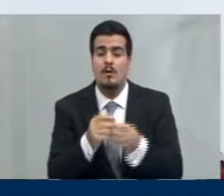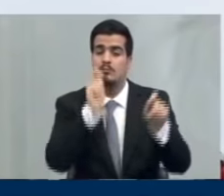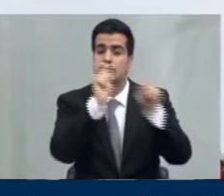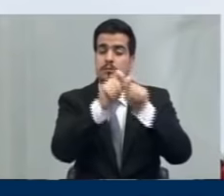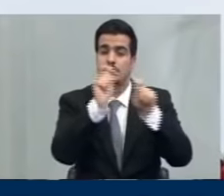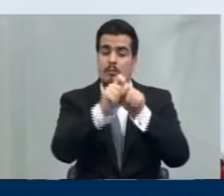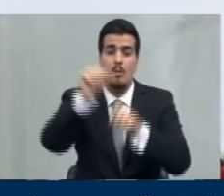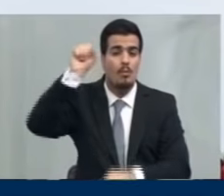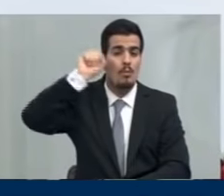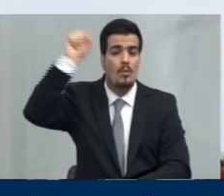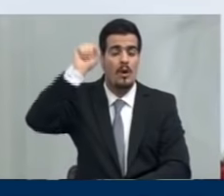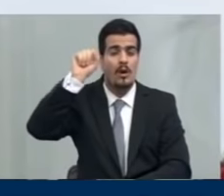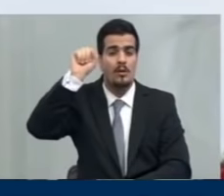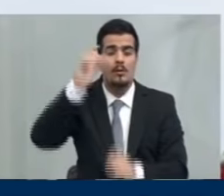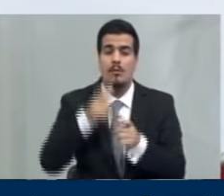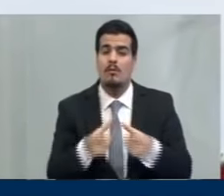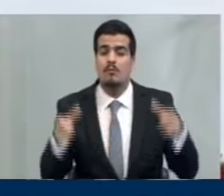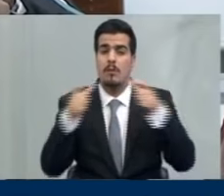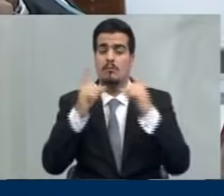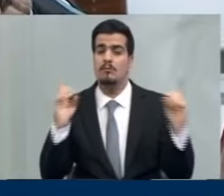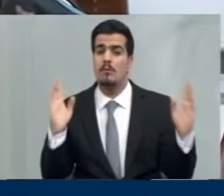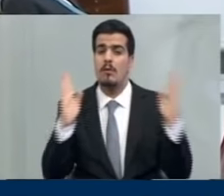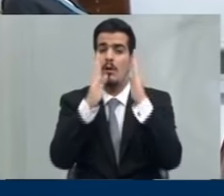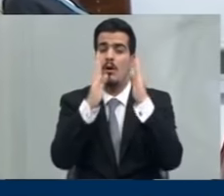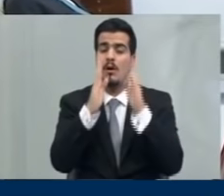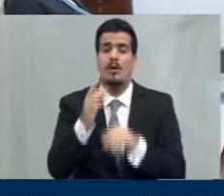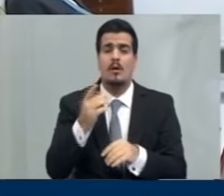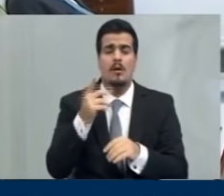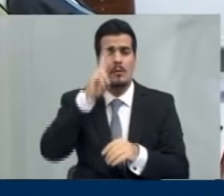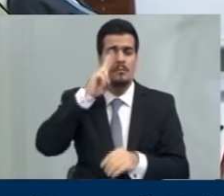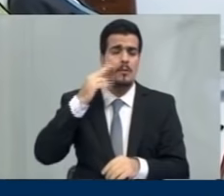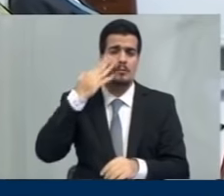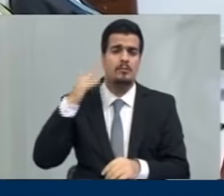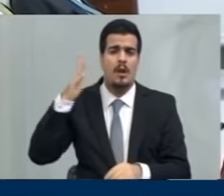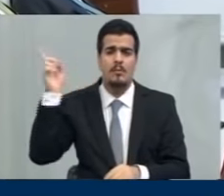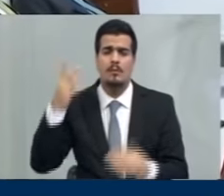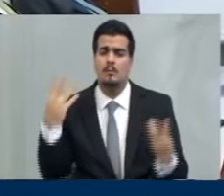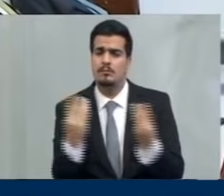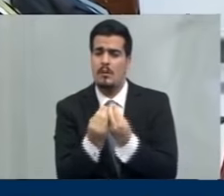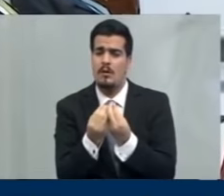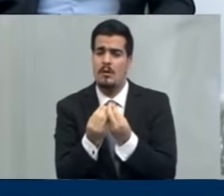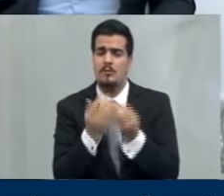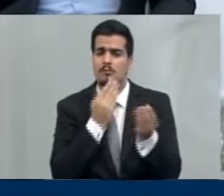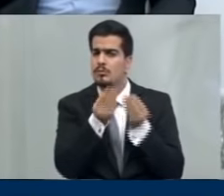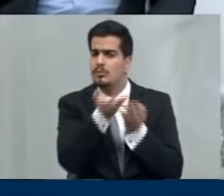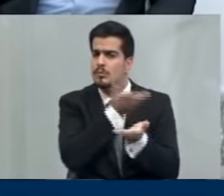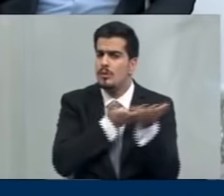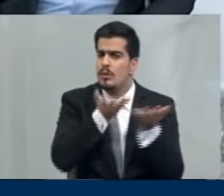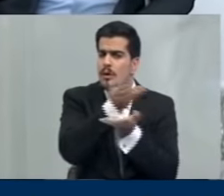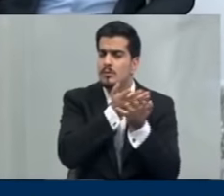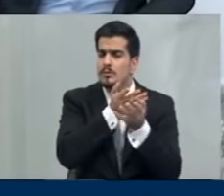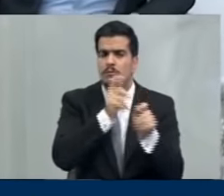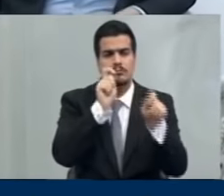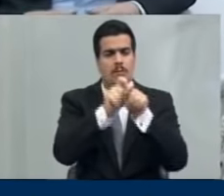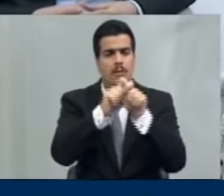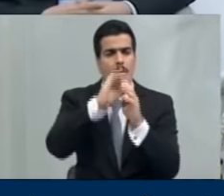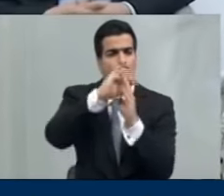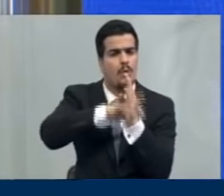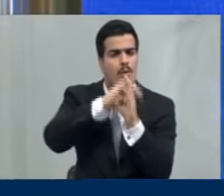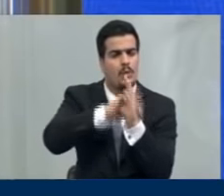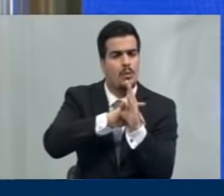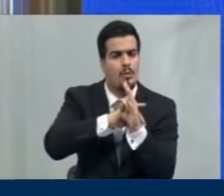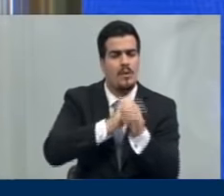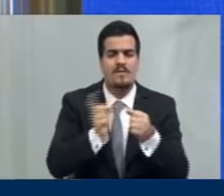المتظاهرين، بينها لقاء رئيس الجمهورية بلجنة الزراعة النيابية لمناقشة حقوق الفلاحين